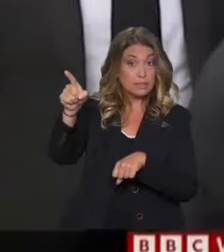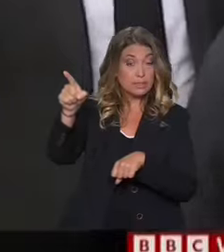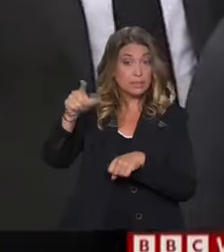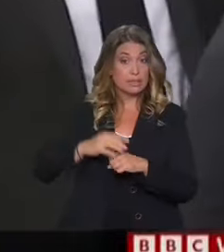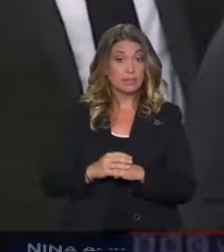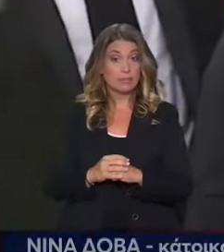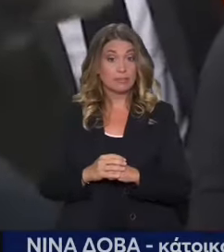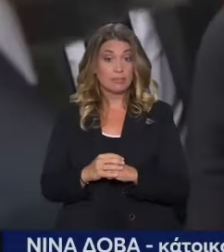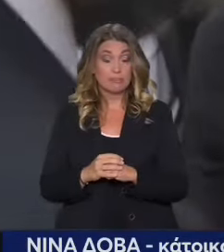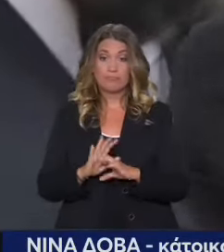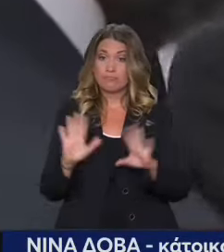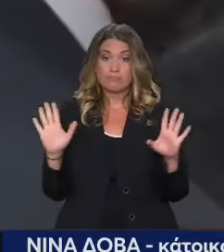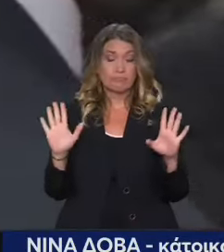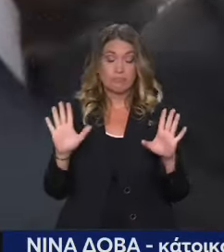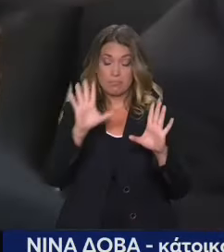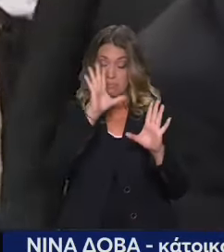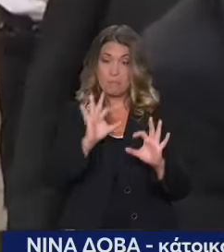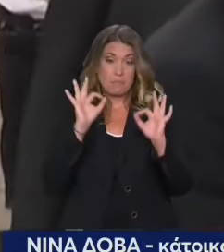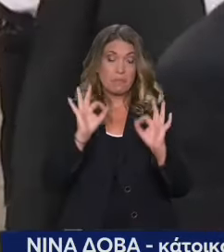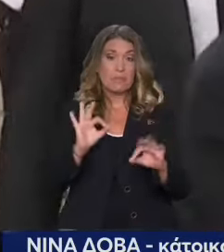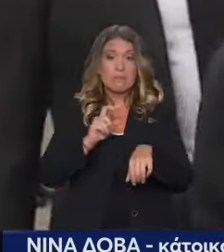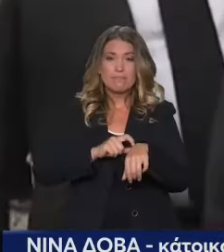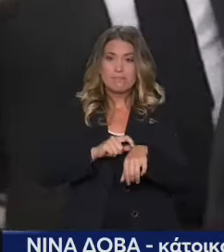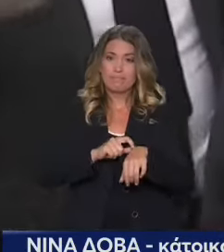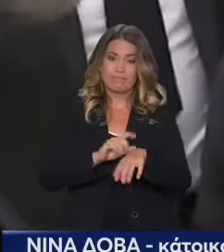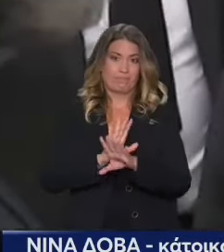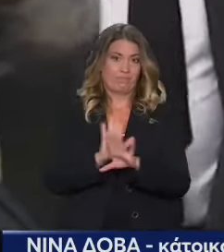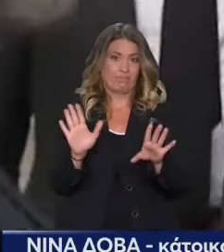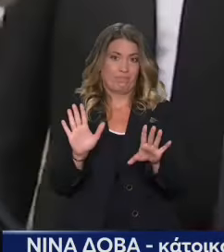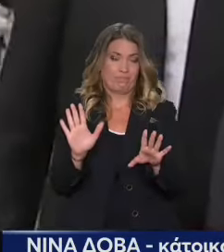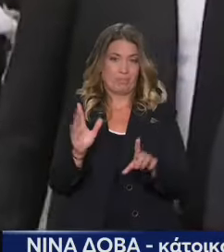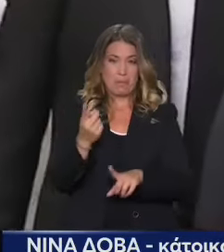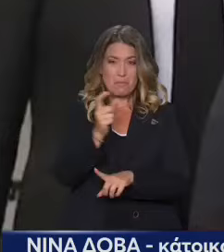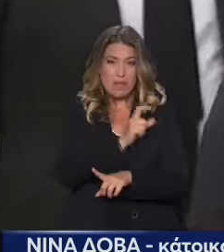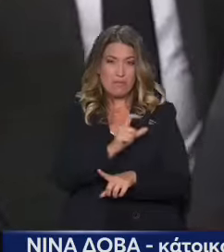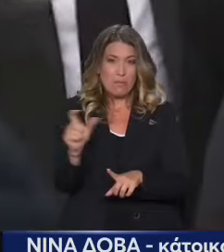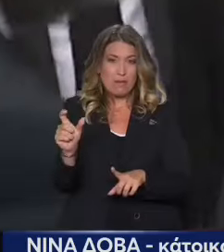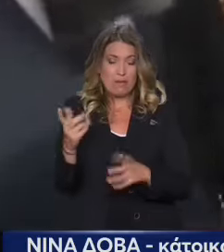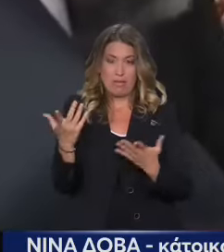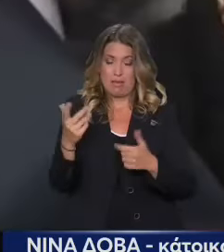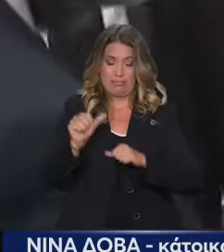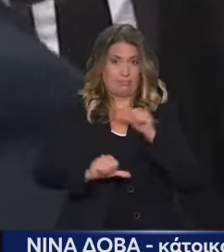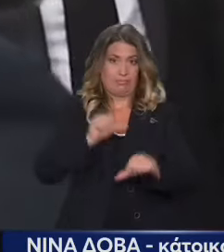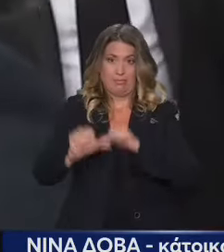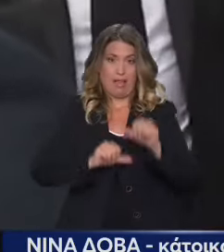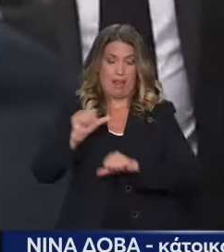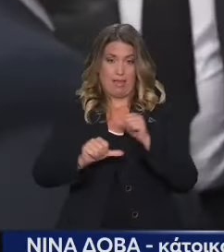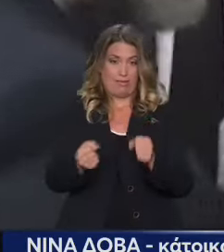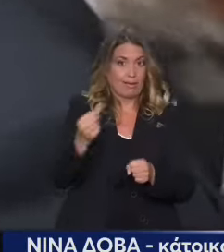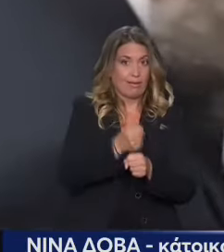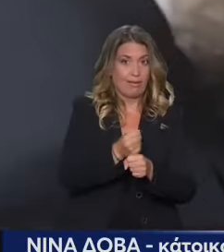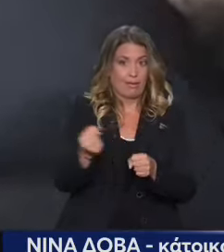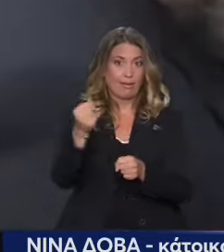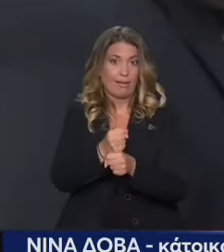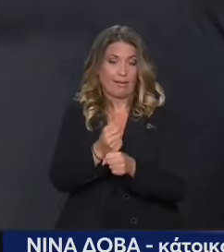κανένα πρόβλημα. Είναι όντως μια πραγματικά ιστορική στιγμή. Μέσα σε μία εβδομάδα έγιναν τόσο μεγάλες αλλαγές. Ήδη πολλοί